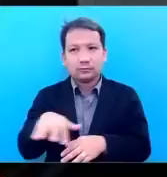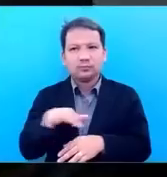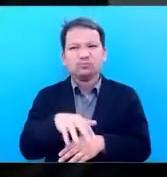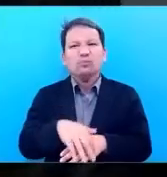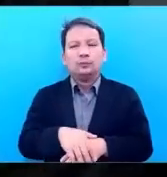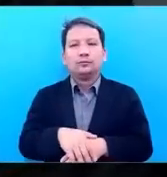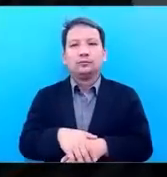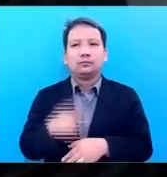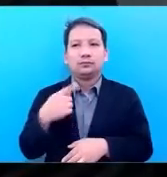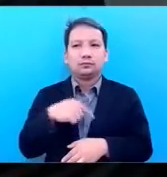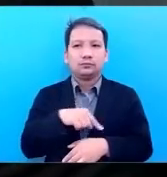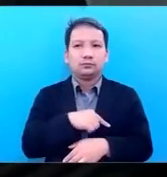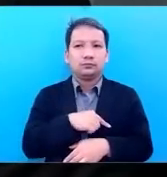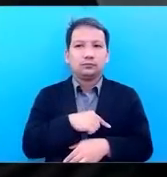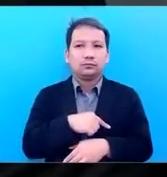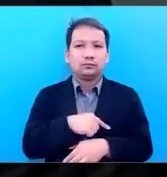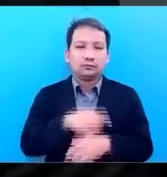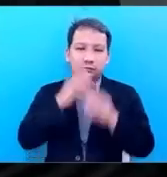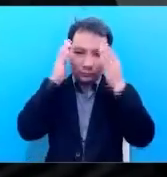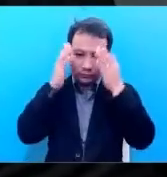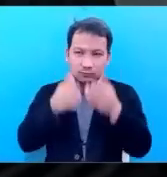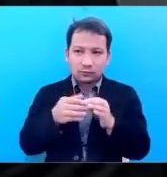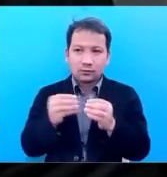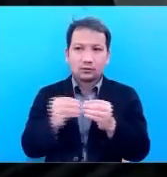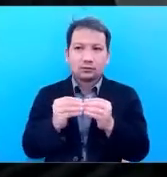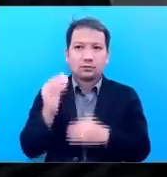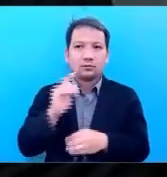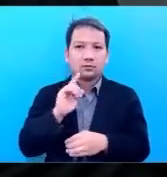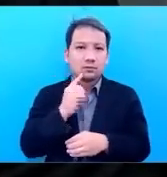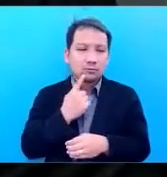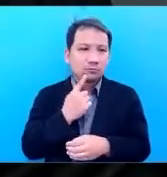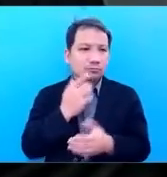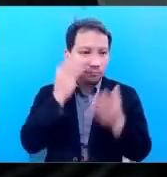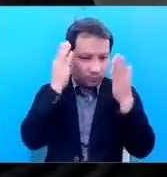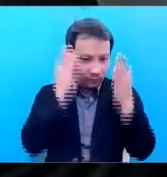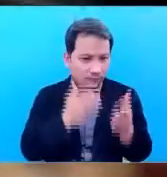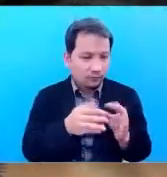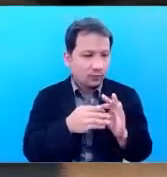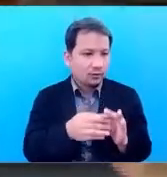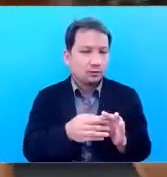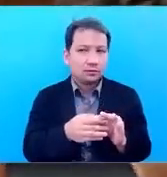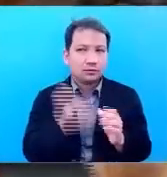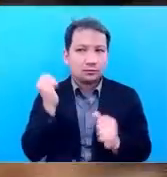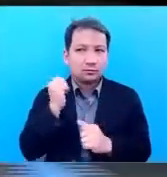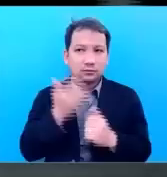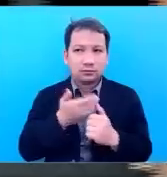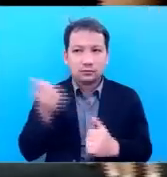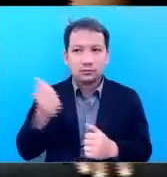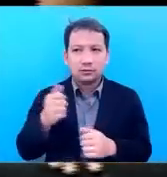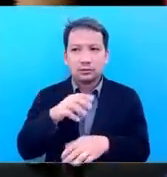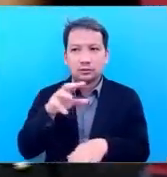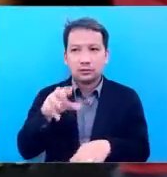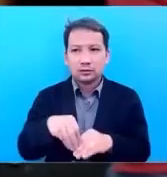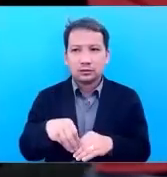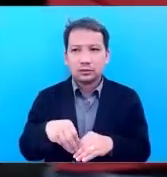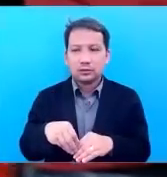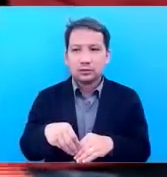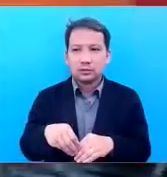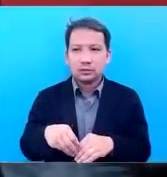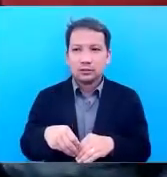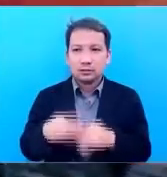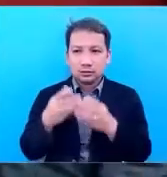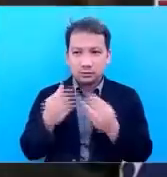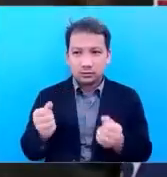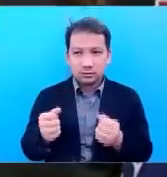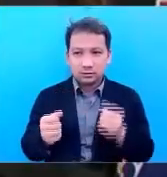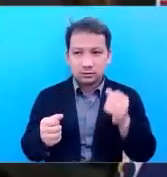ultra focused and very, very serious and then hope for the best. Samantala, bukod sa kawalan ni na Junmar